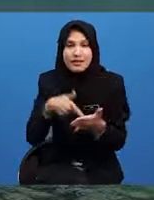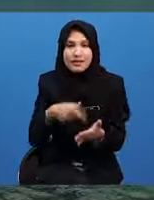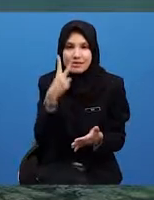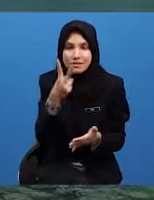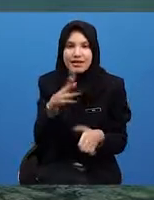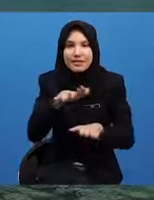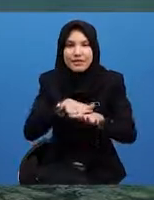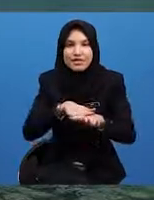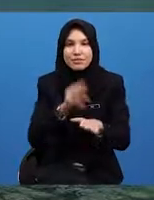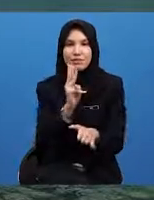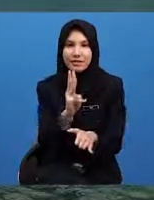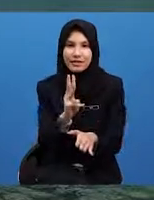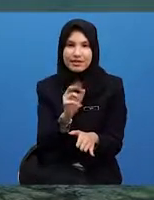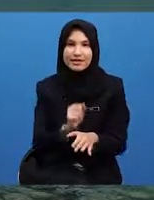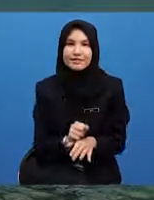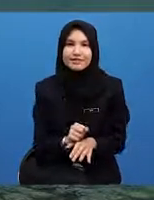atas permukaan air.